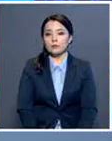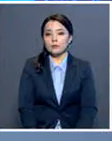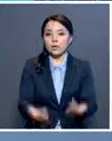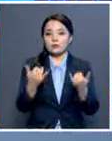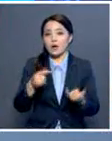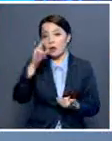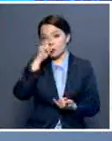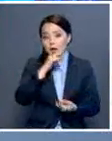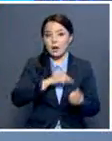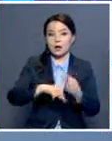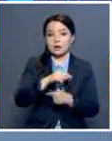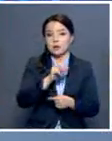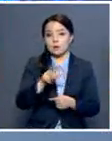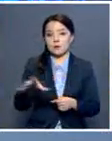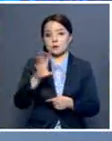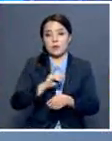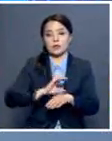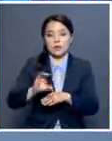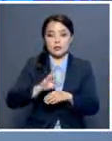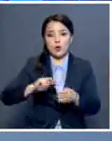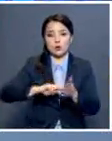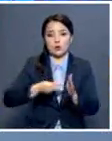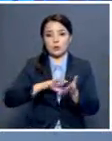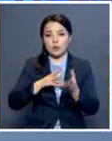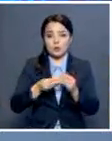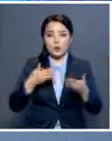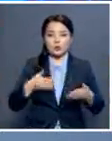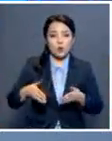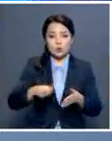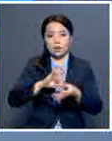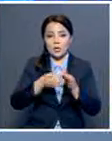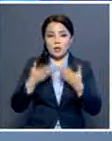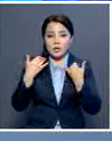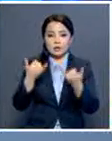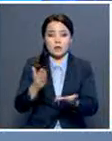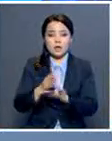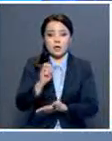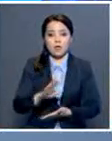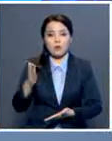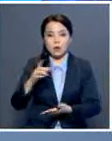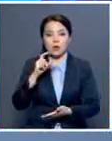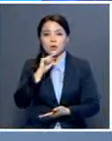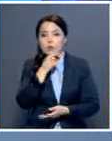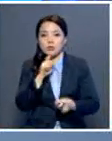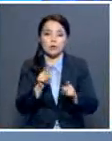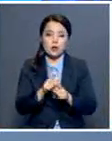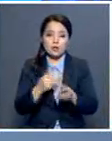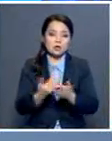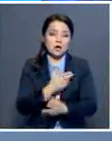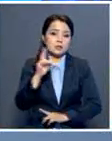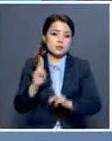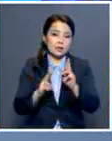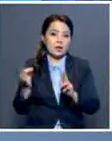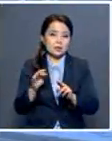Енді қазақстандық кәсіпкерлер үшін өнімдерін экспортқа шығару жолдары жеңілдейді. Еуразиялық экономикалық одағы елдер арасында жаңа ереже енгізіліп